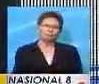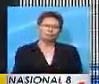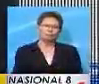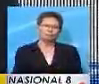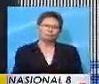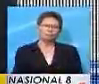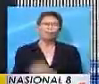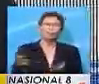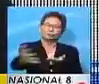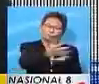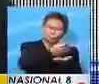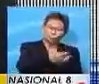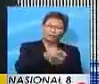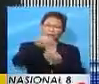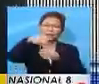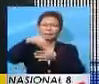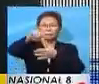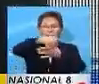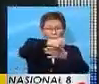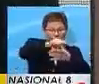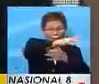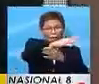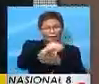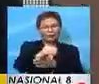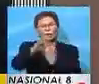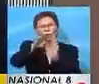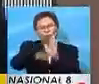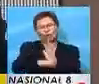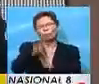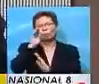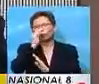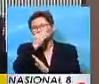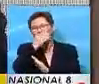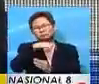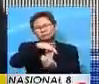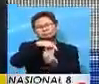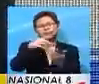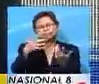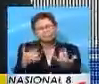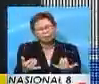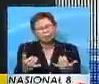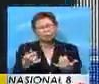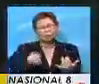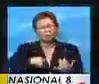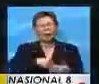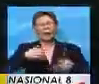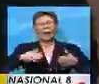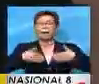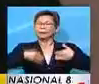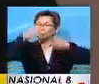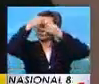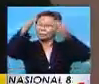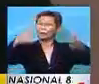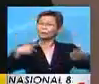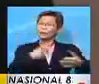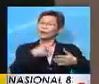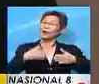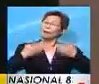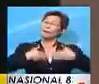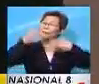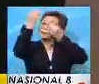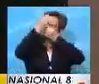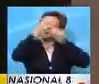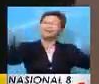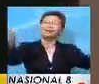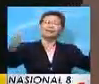the theock market lowir announce that we are able